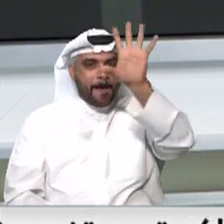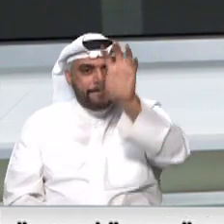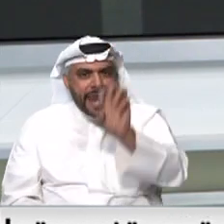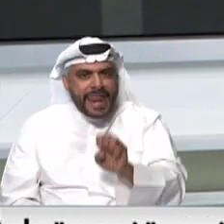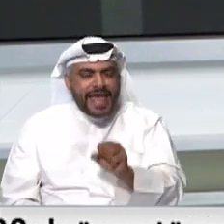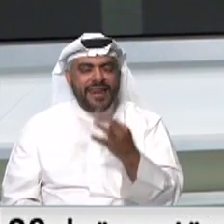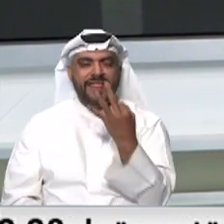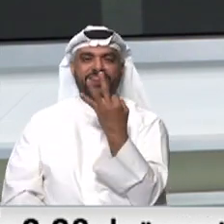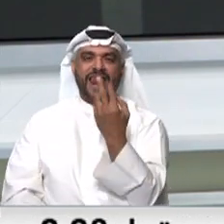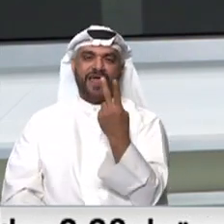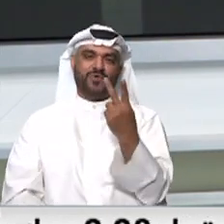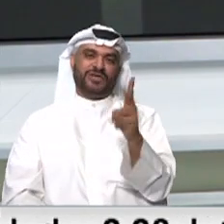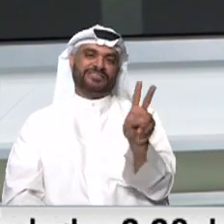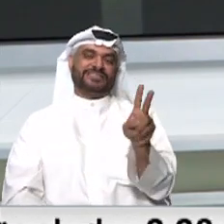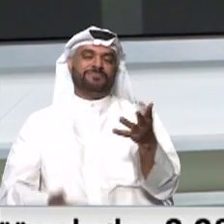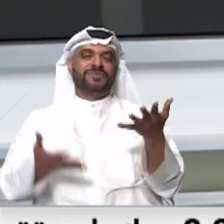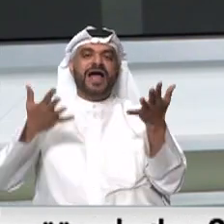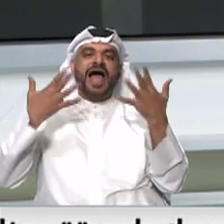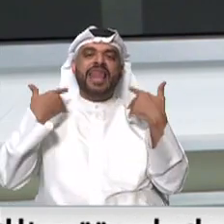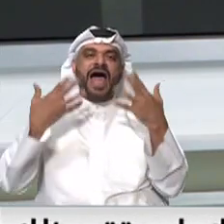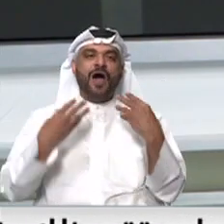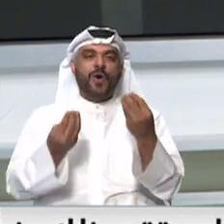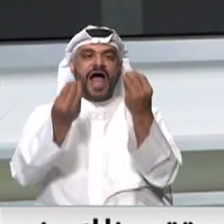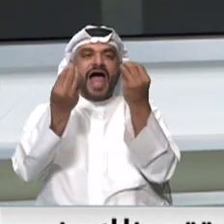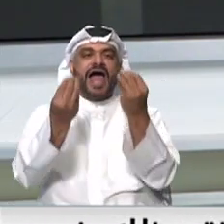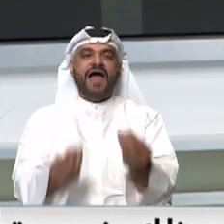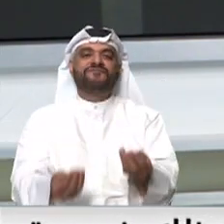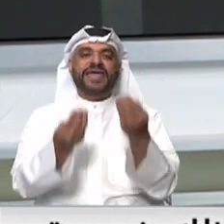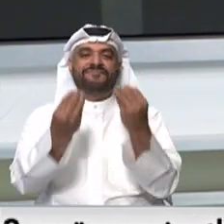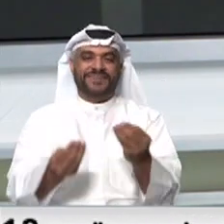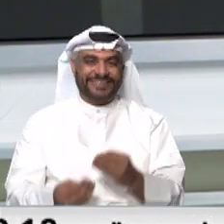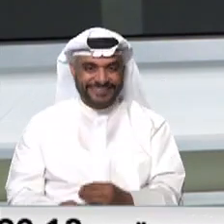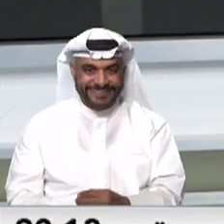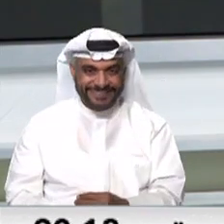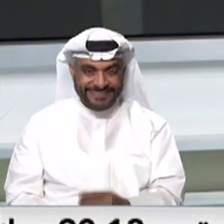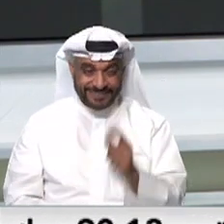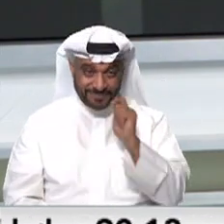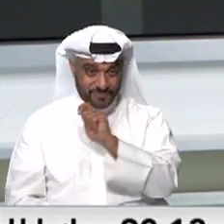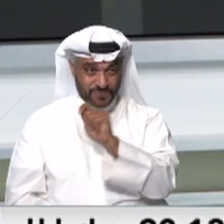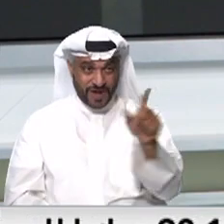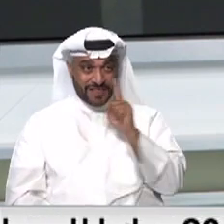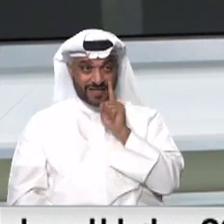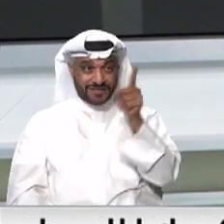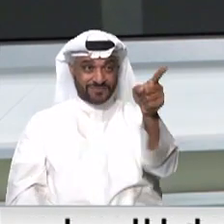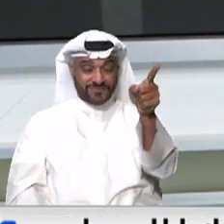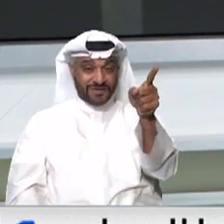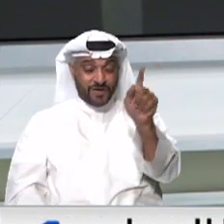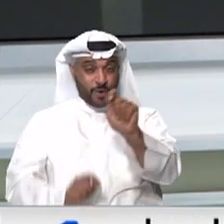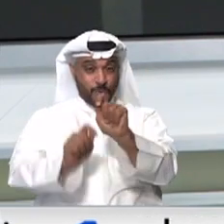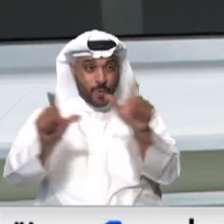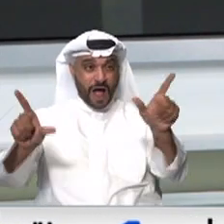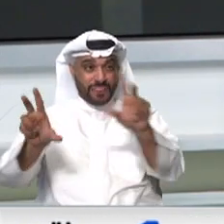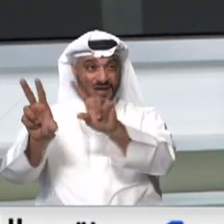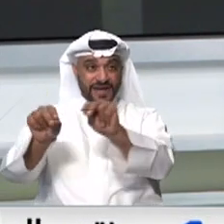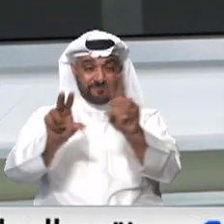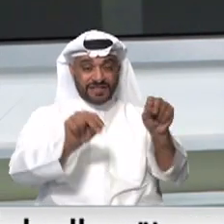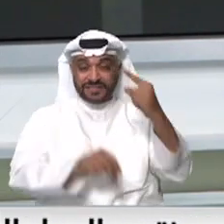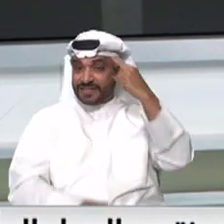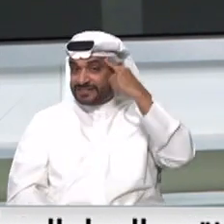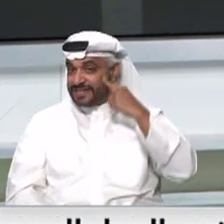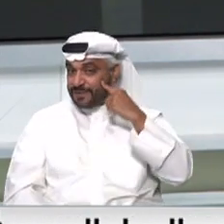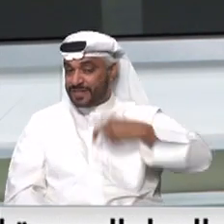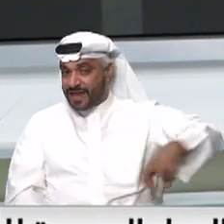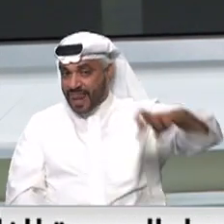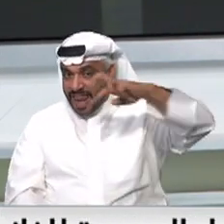خفيف الى معتدل من 6 الى 26 م في الساعه وايضا حول هذه المعدلات الى متقلب الاتجاه الهواء في يوم الاحد من